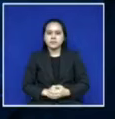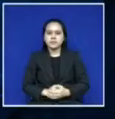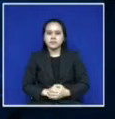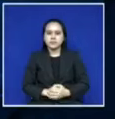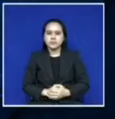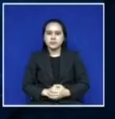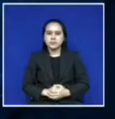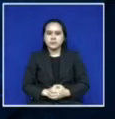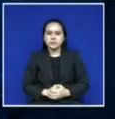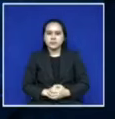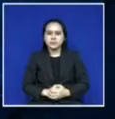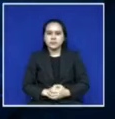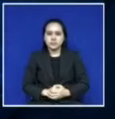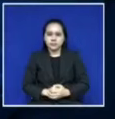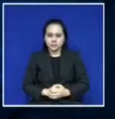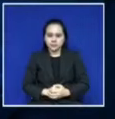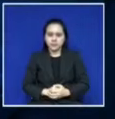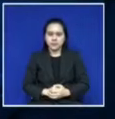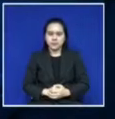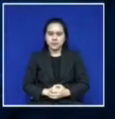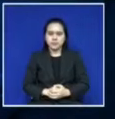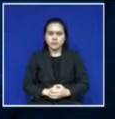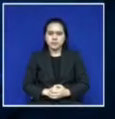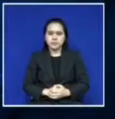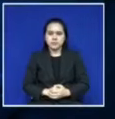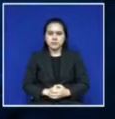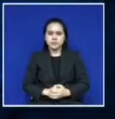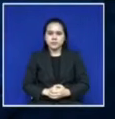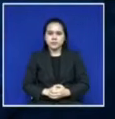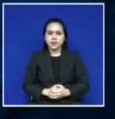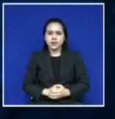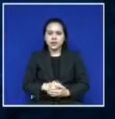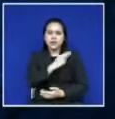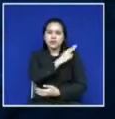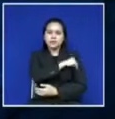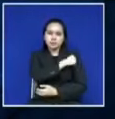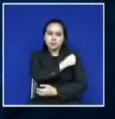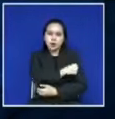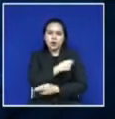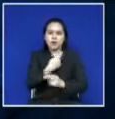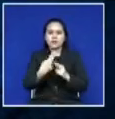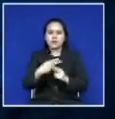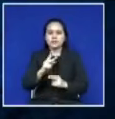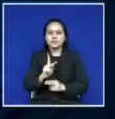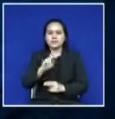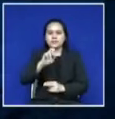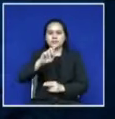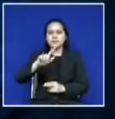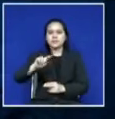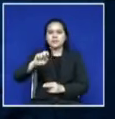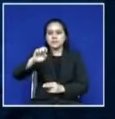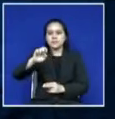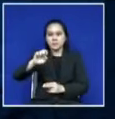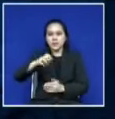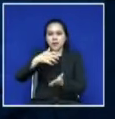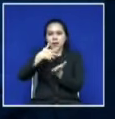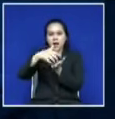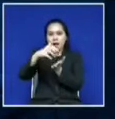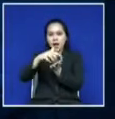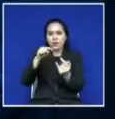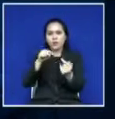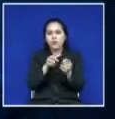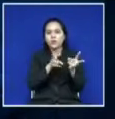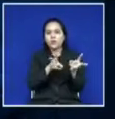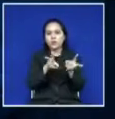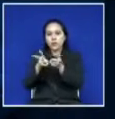โอเคนะครับแล้วก็ถัดไปก็จะขอนะให้ท่านคุณหมอกิตินะครับได้เล่าในเรื่องการดำเนินการในจังหวัดสมุทรสาคร